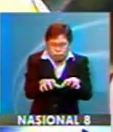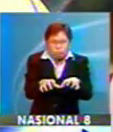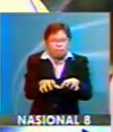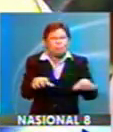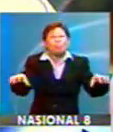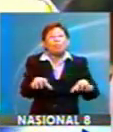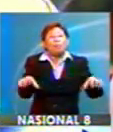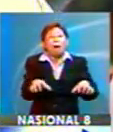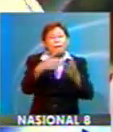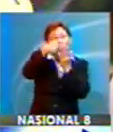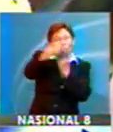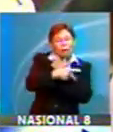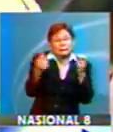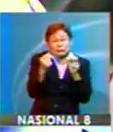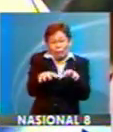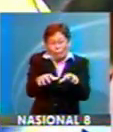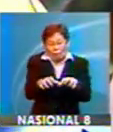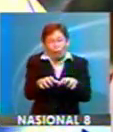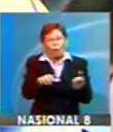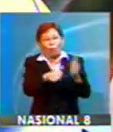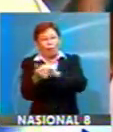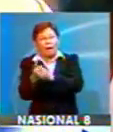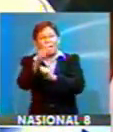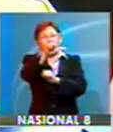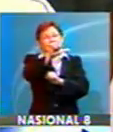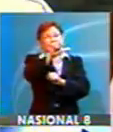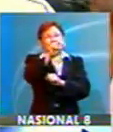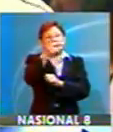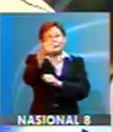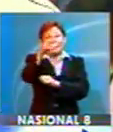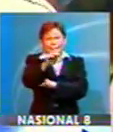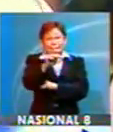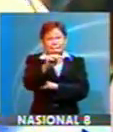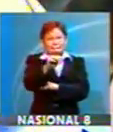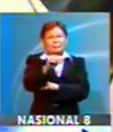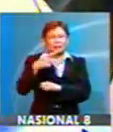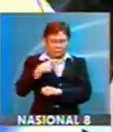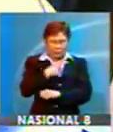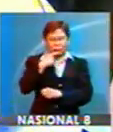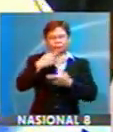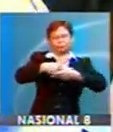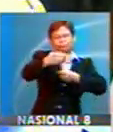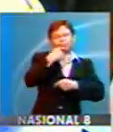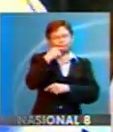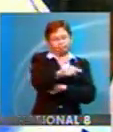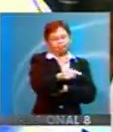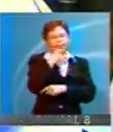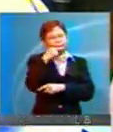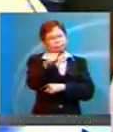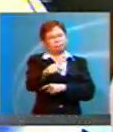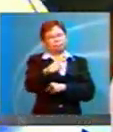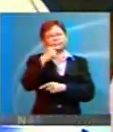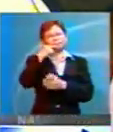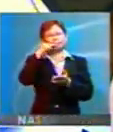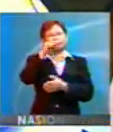yang dilaksanakan program sejuk beku oleh LKAM ni, nikmat ini akan kita keluarkan. Dan